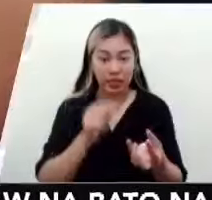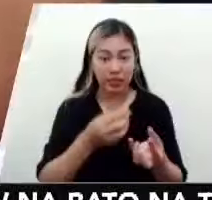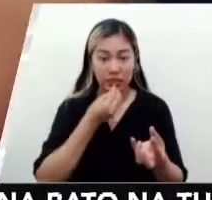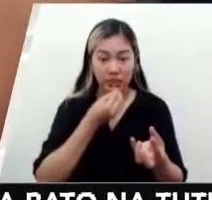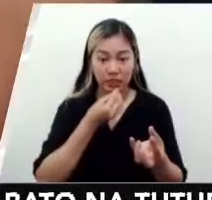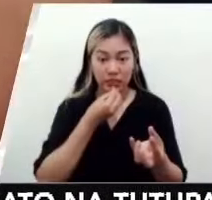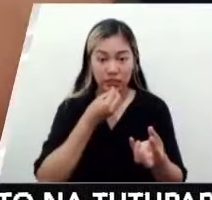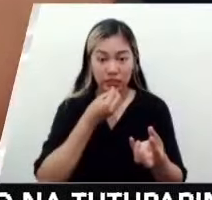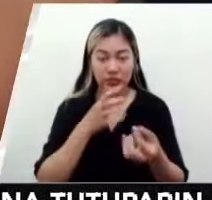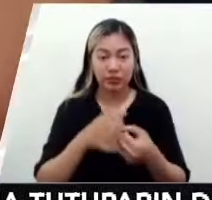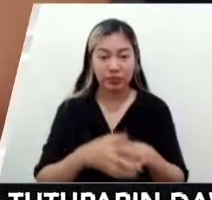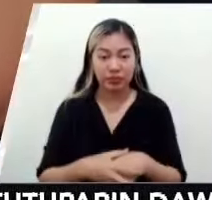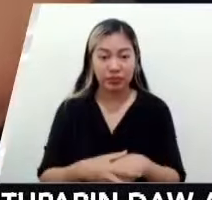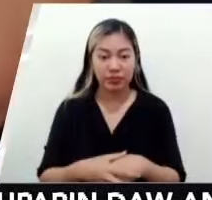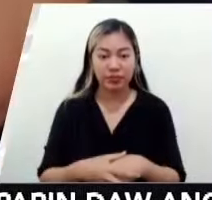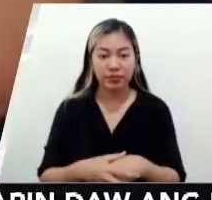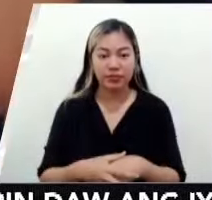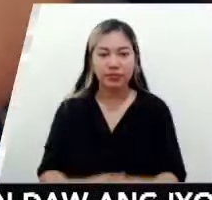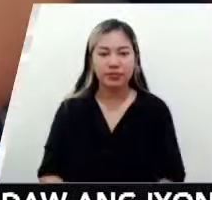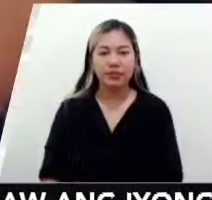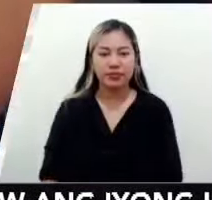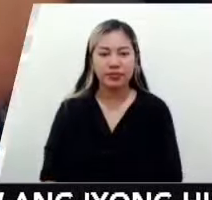Yes po. Mm.